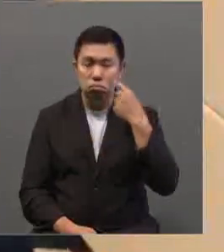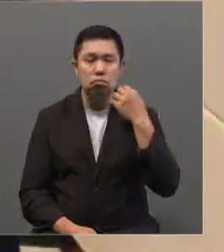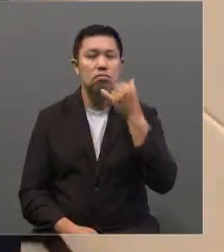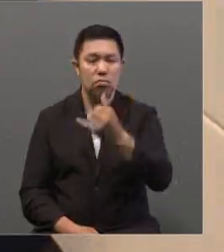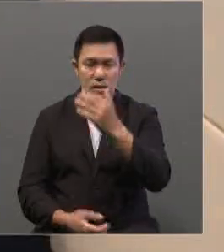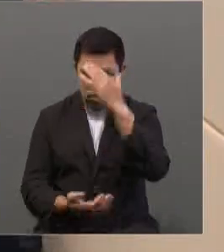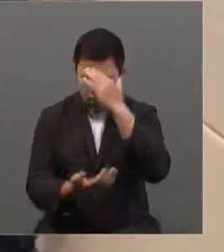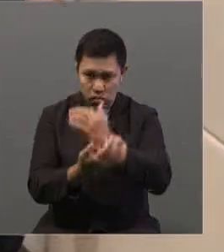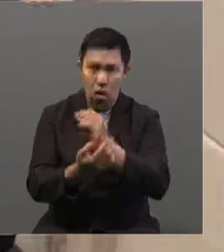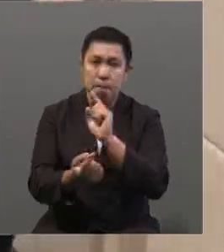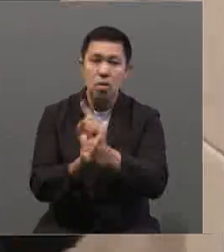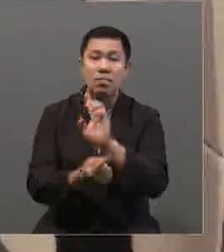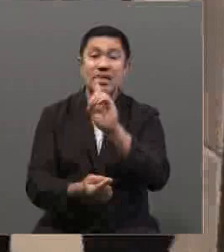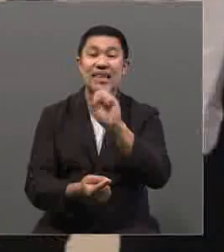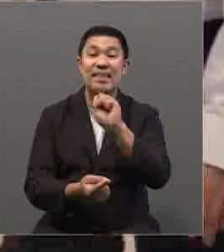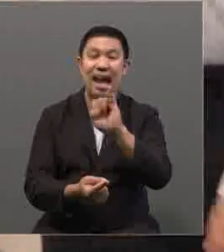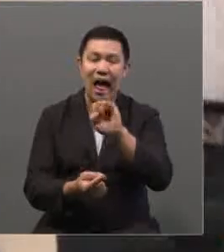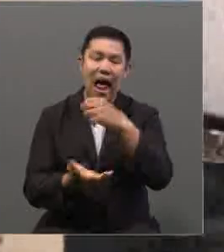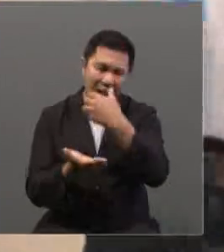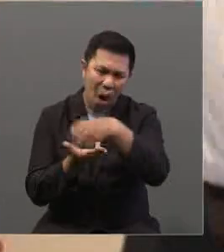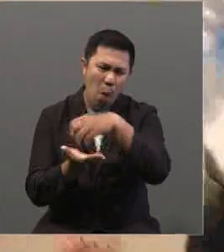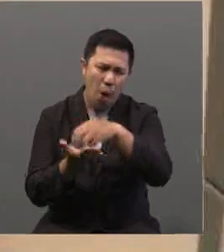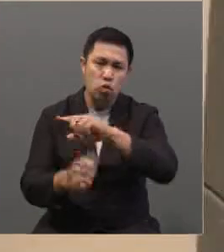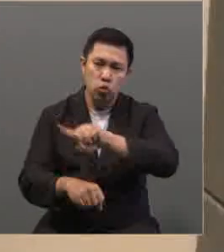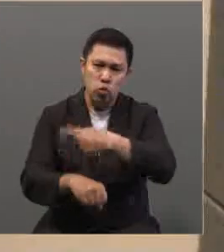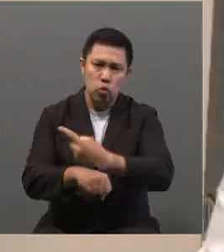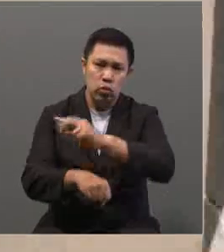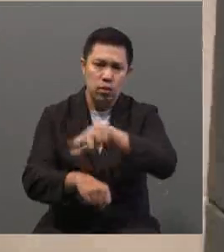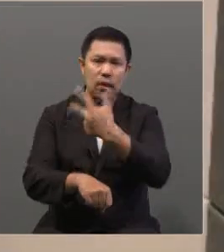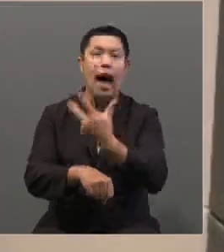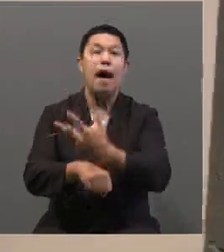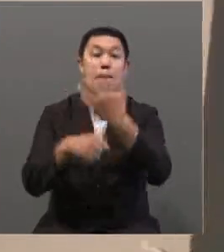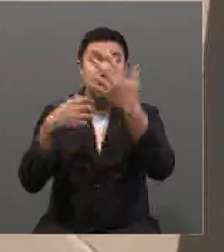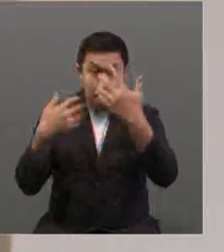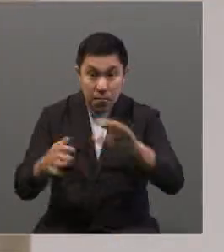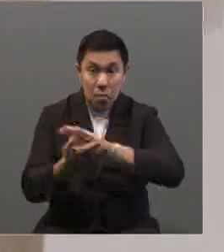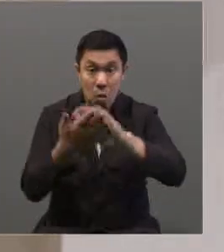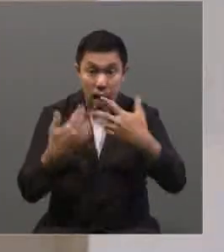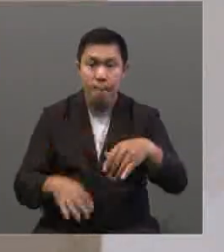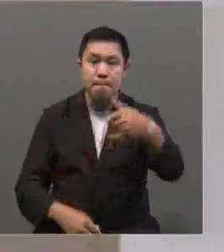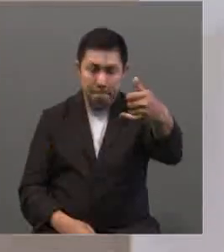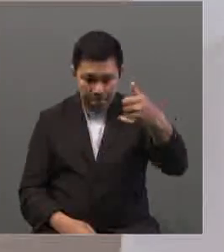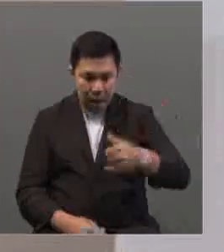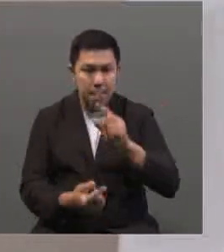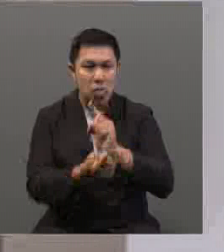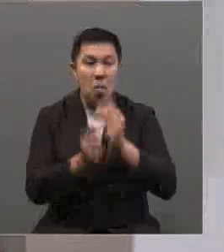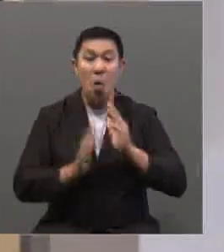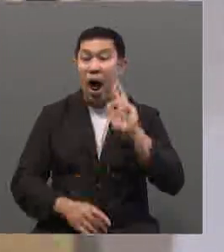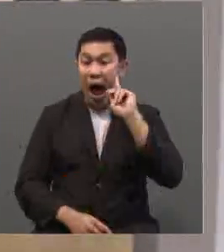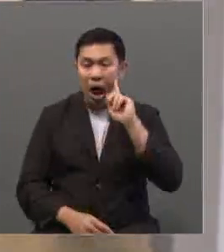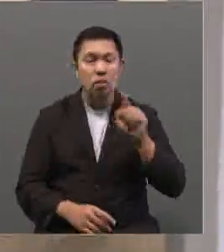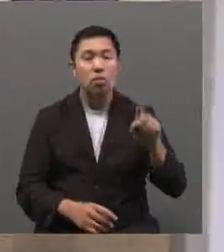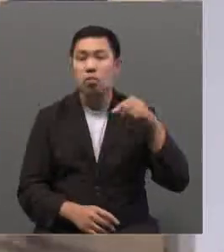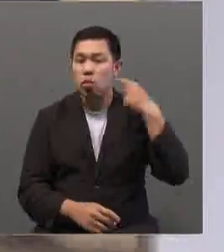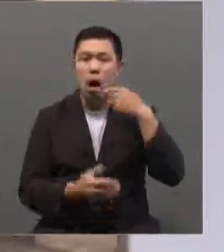บพนักงานสอบสวนของ DSI ให้ข้อมูลอยู่กว่า3ชั่วโมงเลยนะครับจากนั้นออกมาก็เจอกับสื่อมวลชนที่ดักรออยู่เ